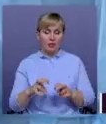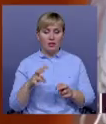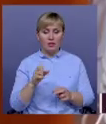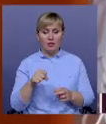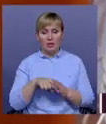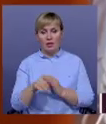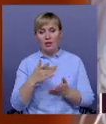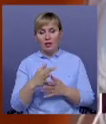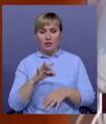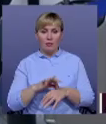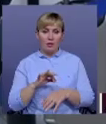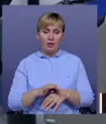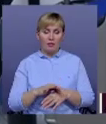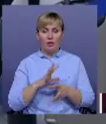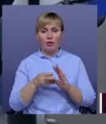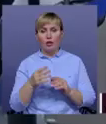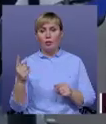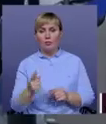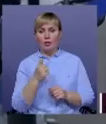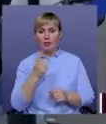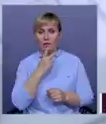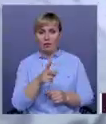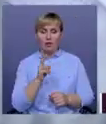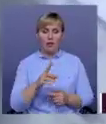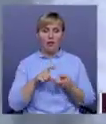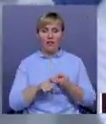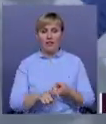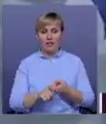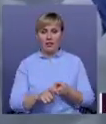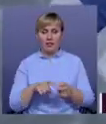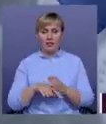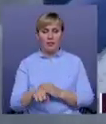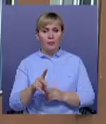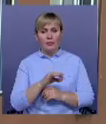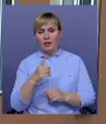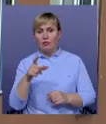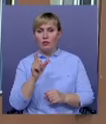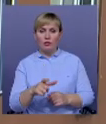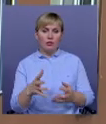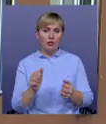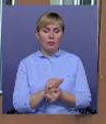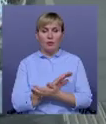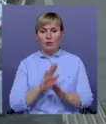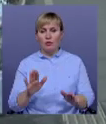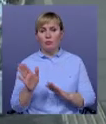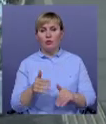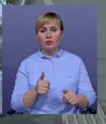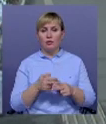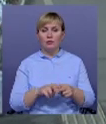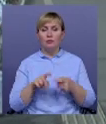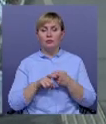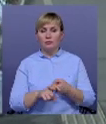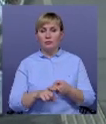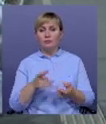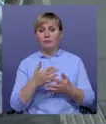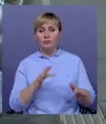наличие симптомов заболевания. В итоге первичных признаков коронавирусной инфекции ни у одного пассажира обнаружено не было. После